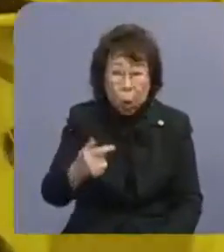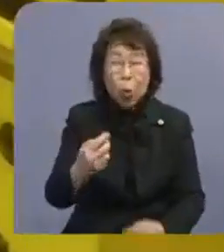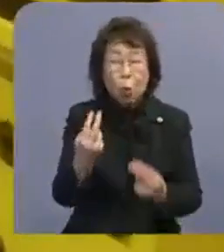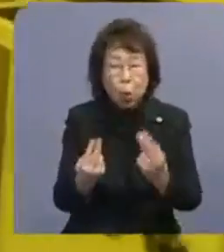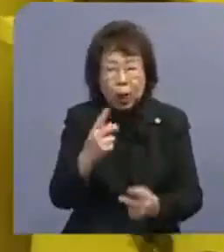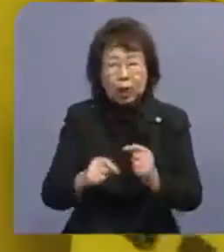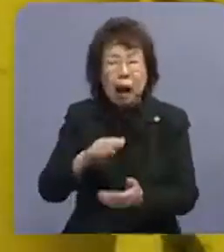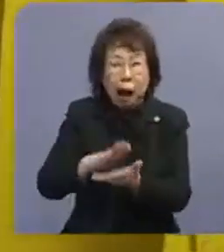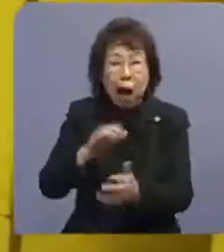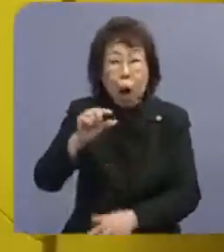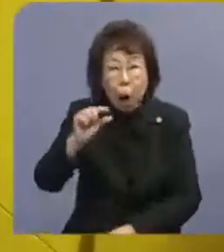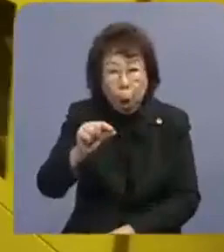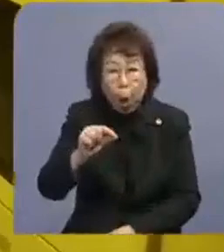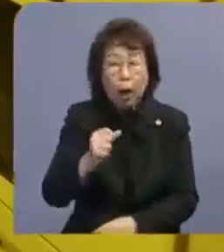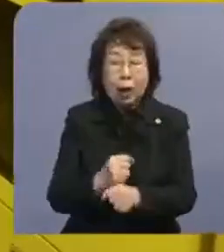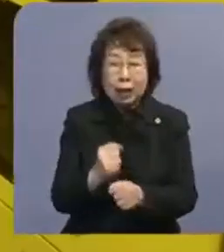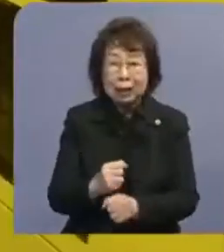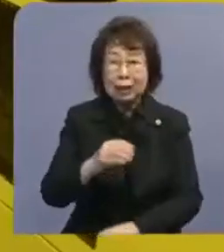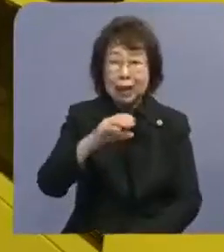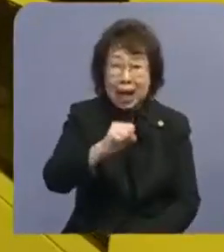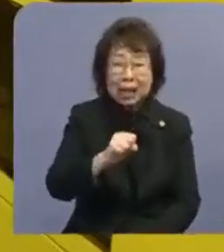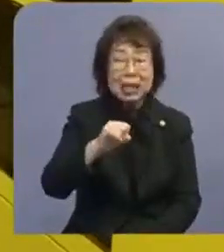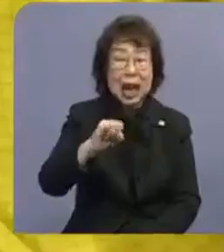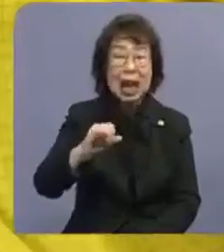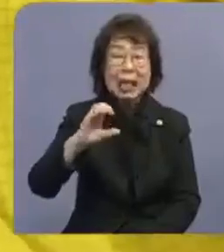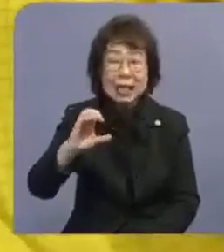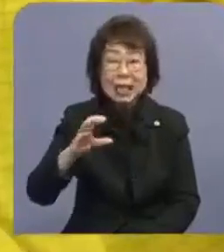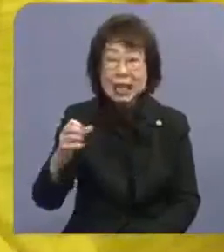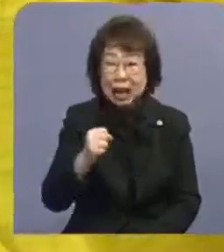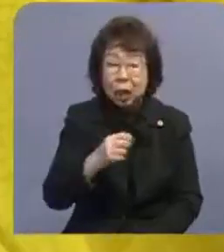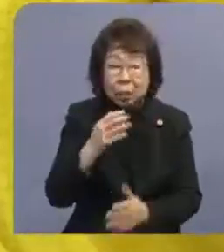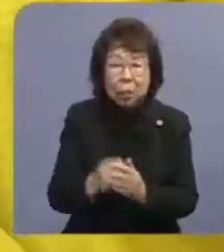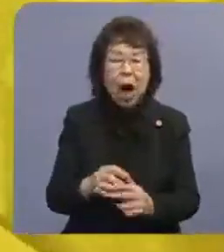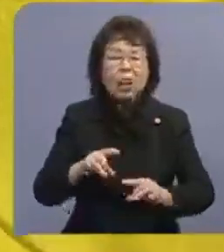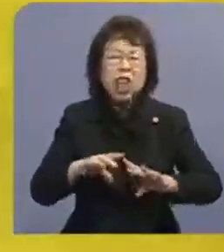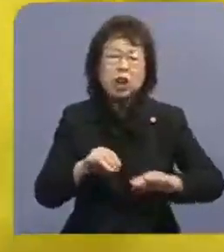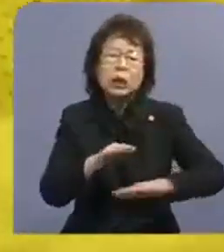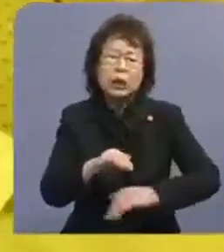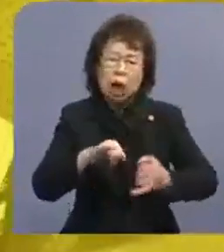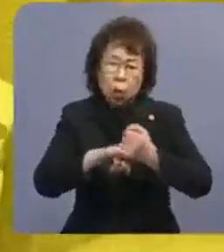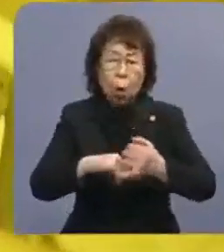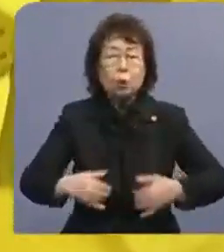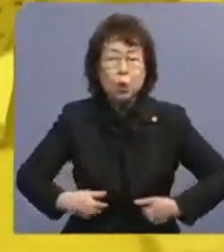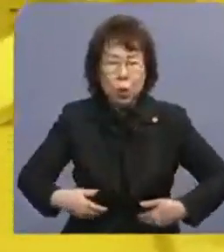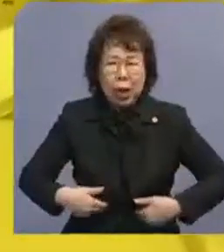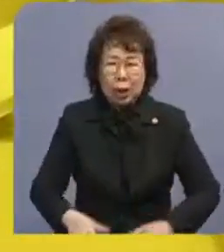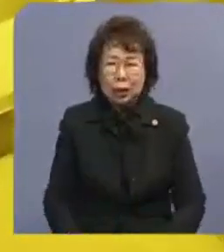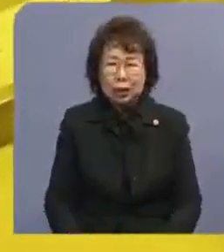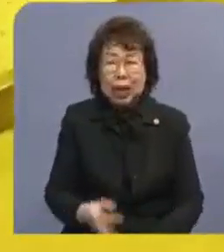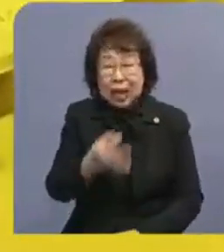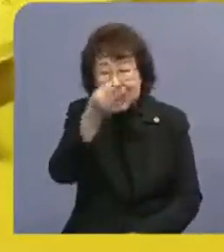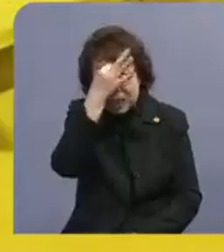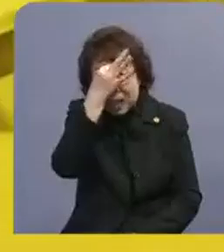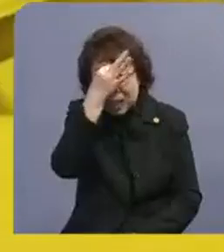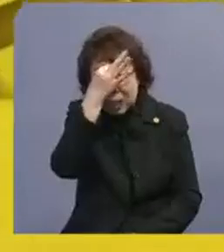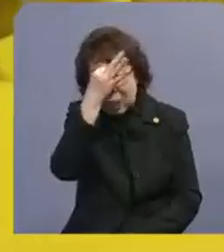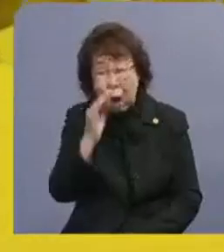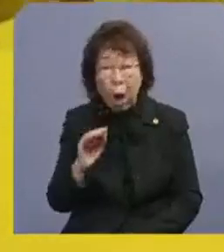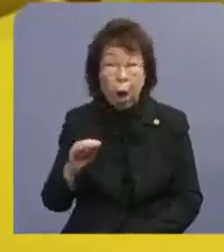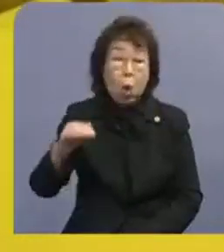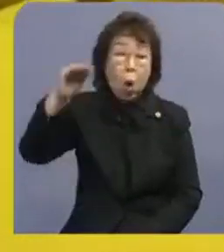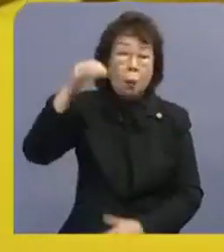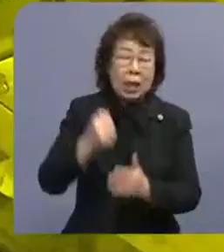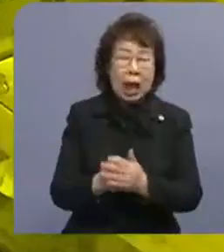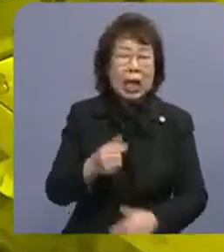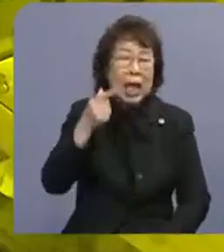적게 생기는 신소재 SiC 파워반도체는 특히 전기차에 필요합니다. 하지만 기술 장벽이 높아 일본,